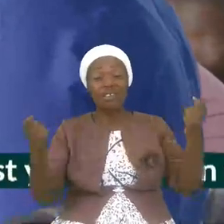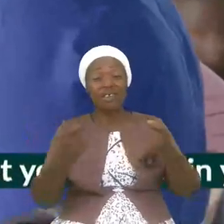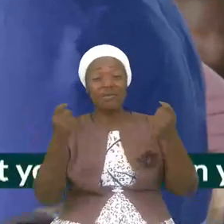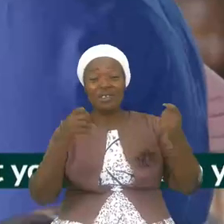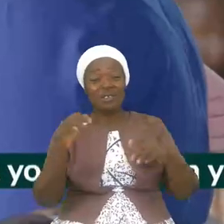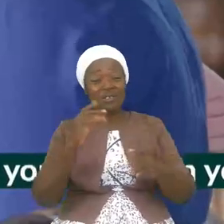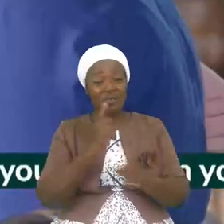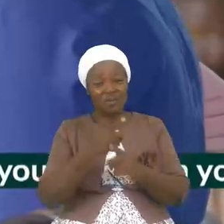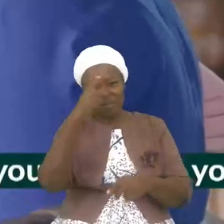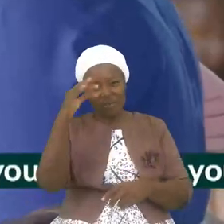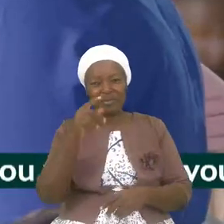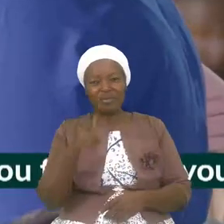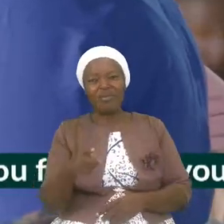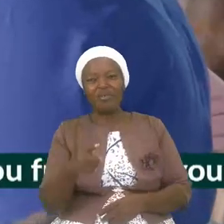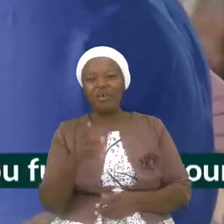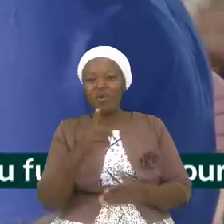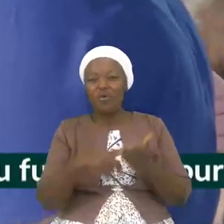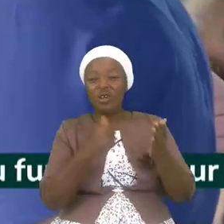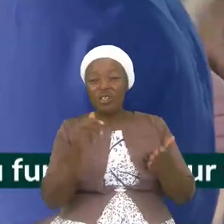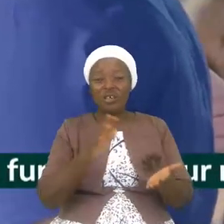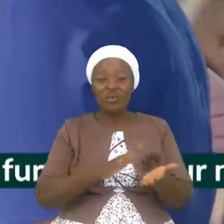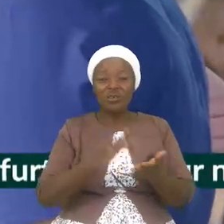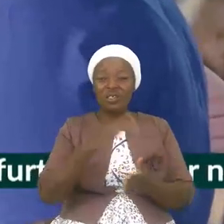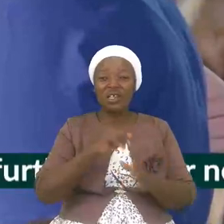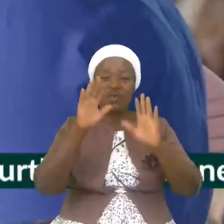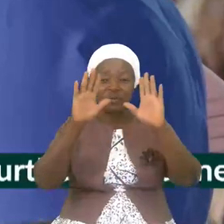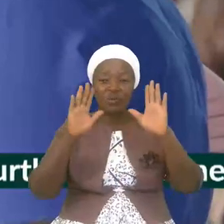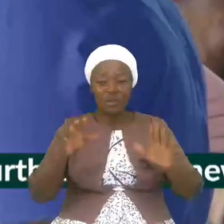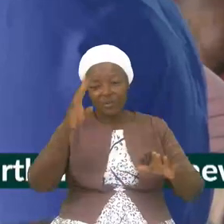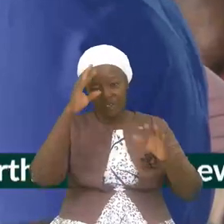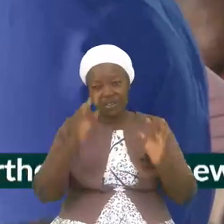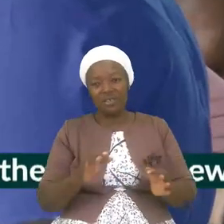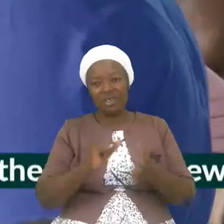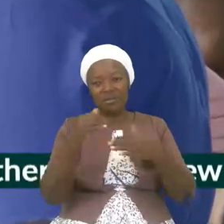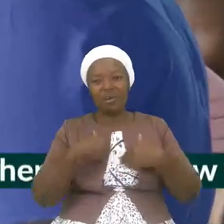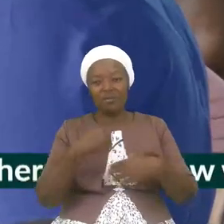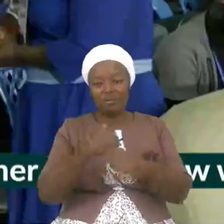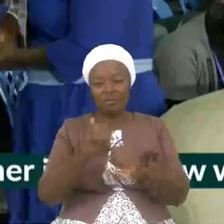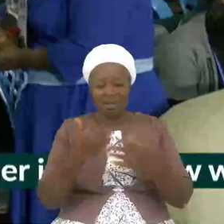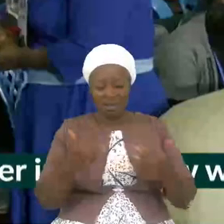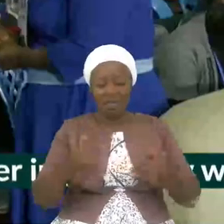vous. Quelle décision glorieuse vous avez prise ce soir.